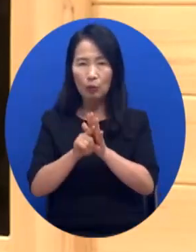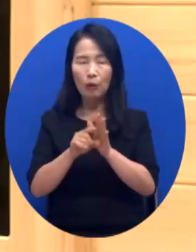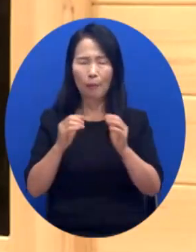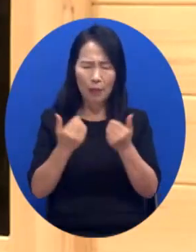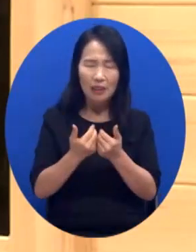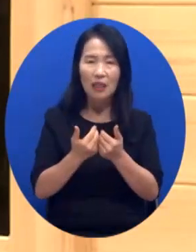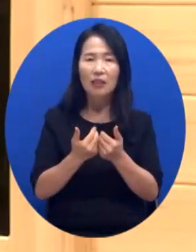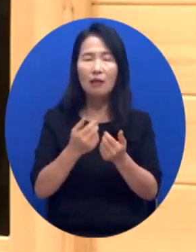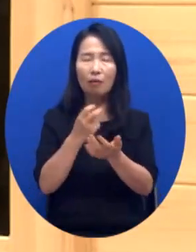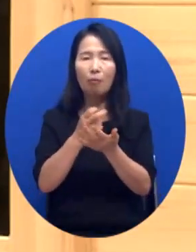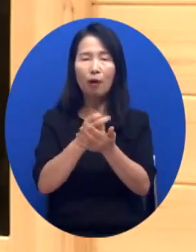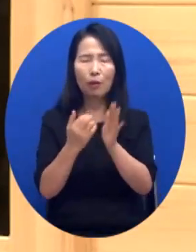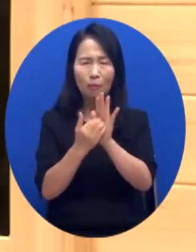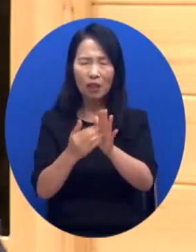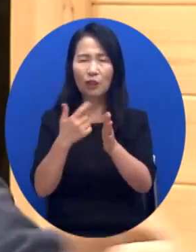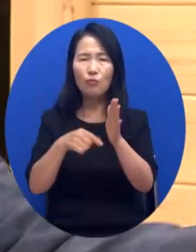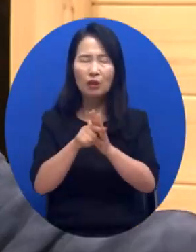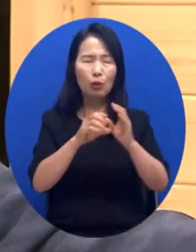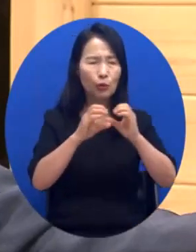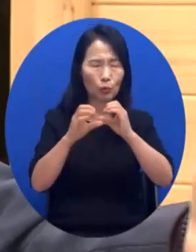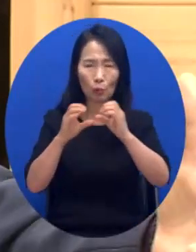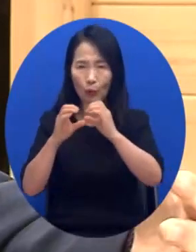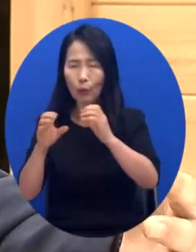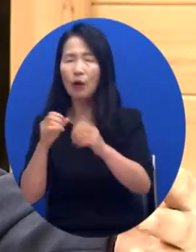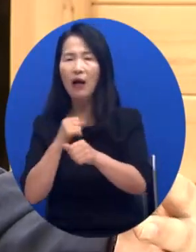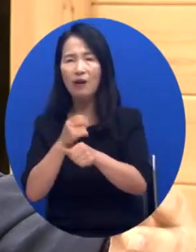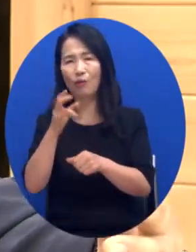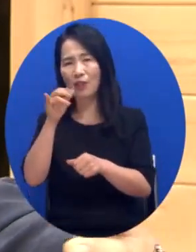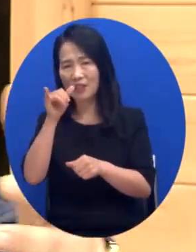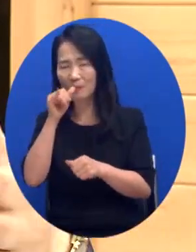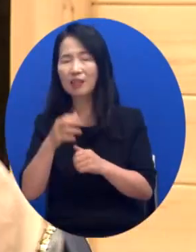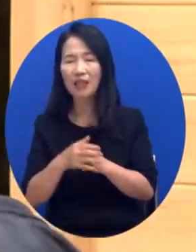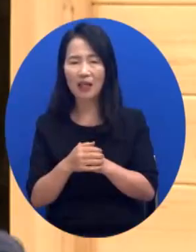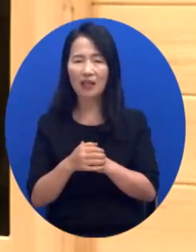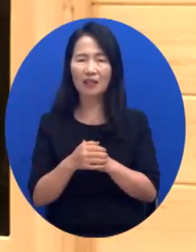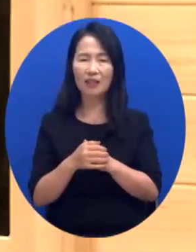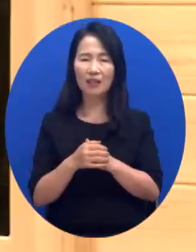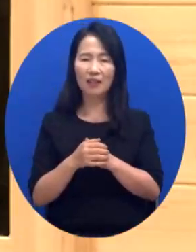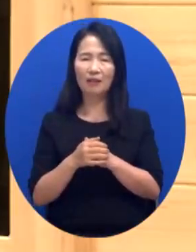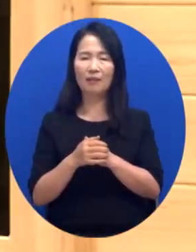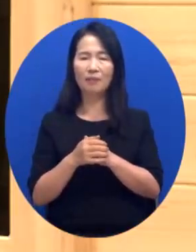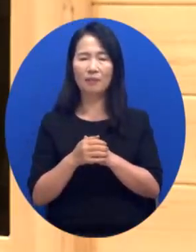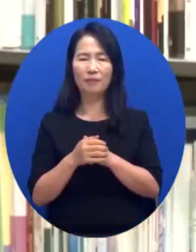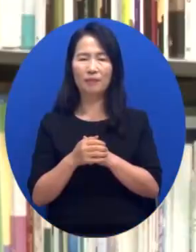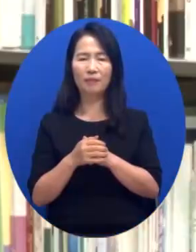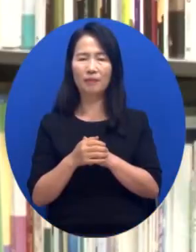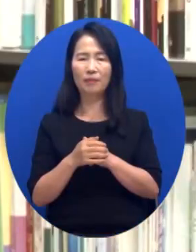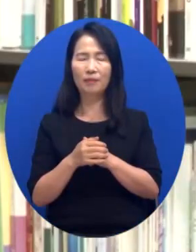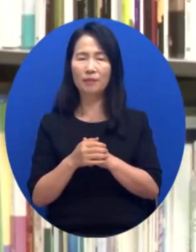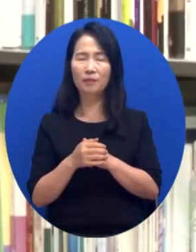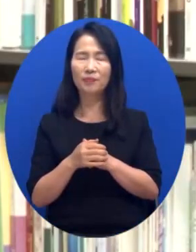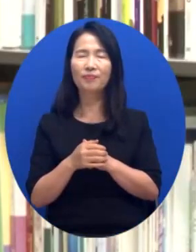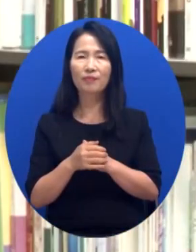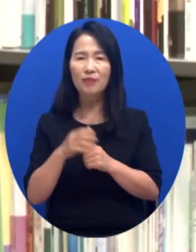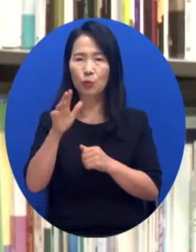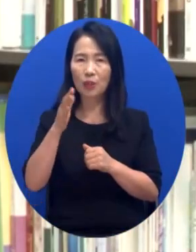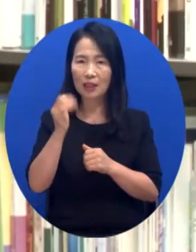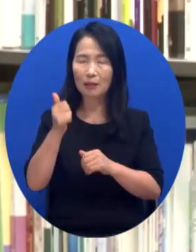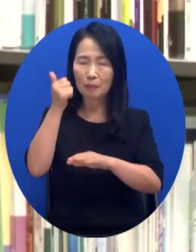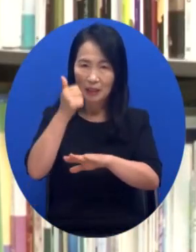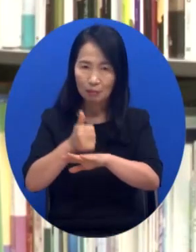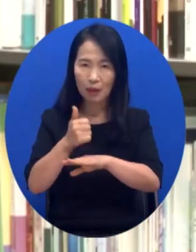다 소통을 하게 되고 아까도 보십시오. 다 아울러서 얘기하지 않습니까? 예, 총회장님